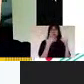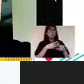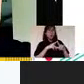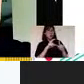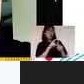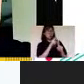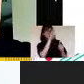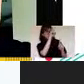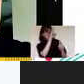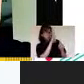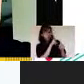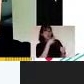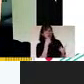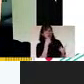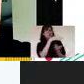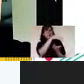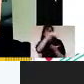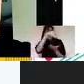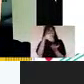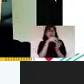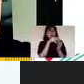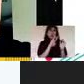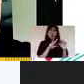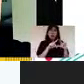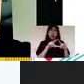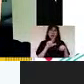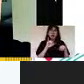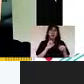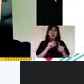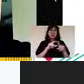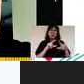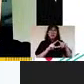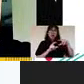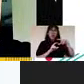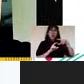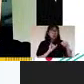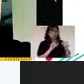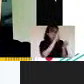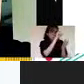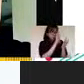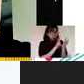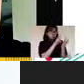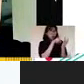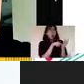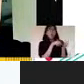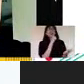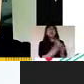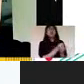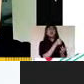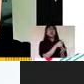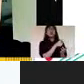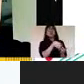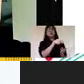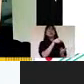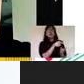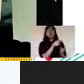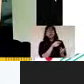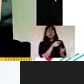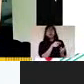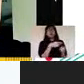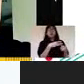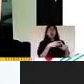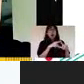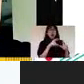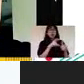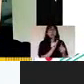ternyata, oh Badu ini memang betul, merupakan peserta atau warga yang eligible untuk mendapatkan bantuan